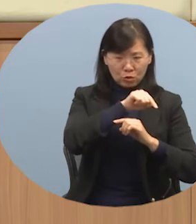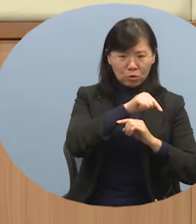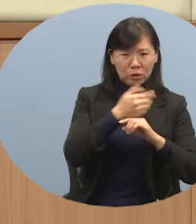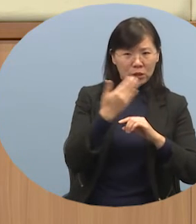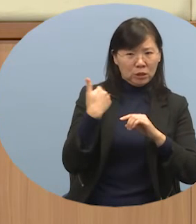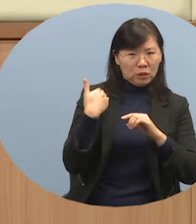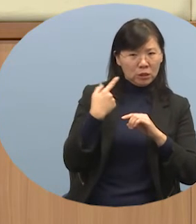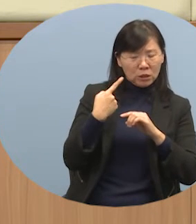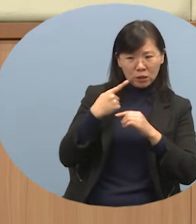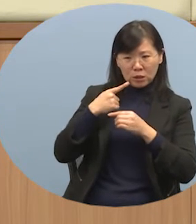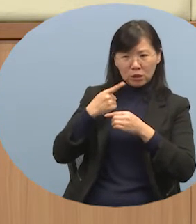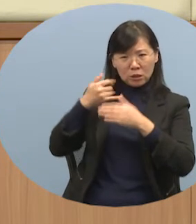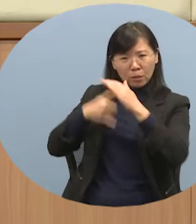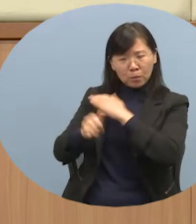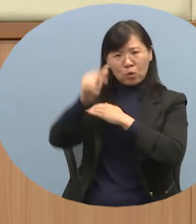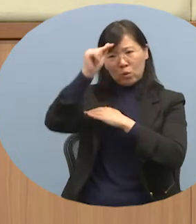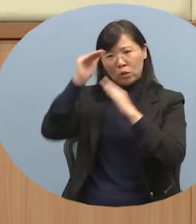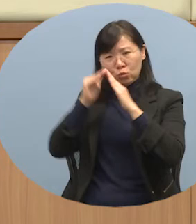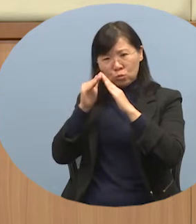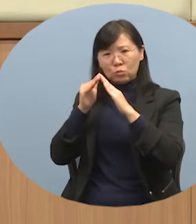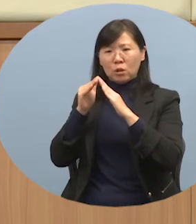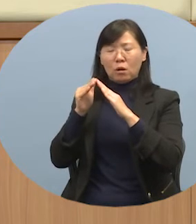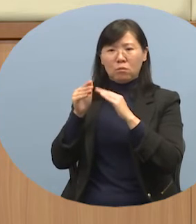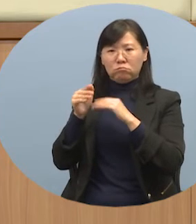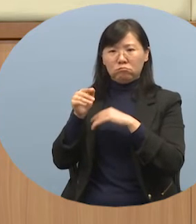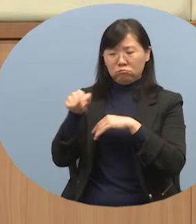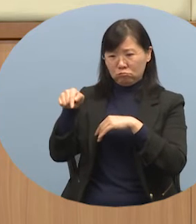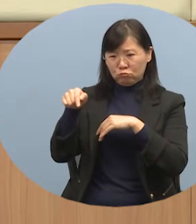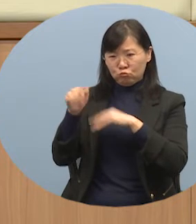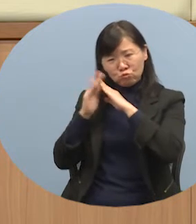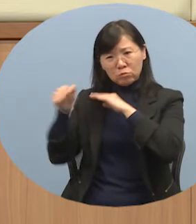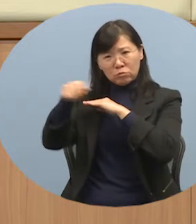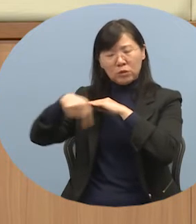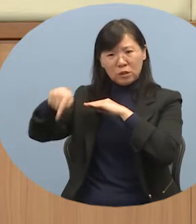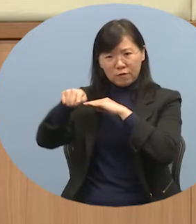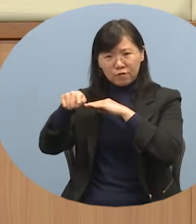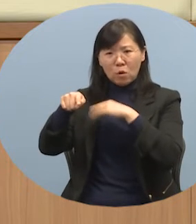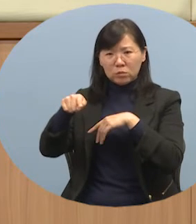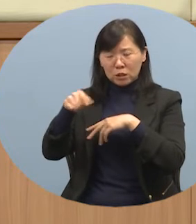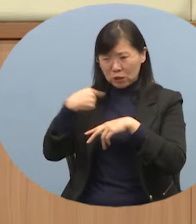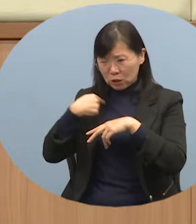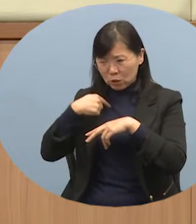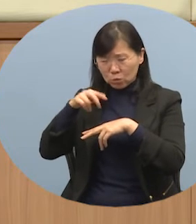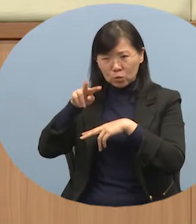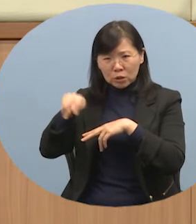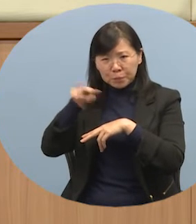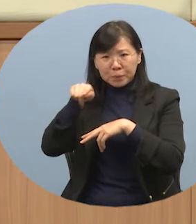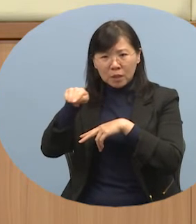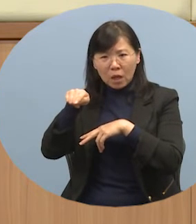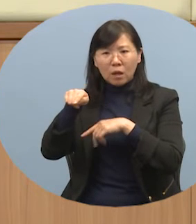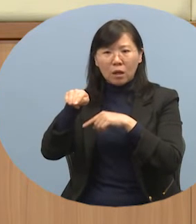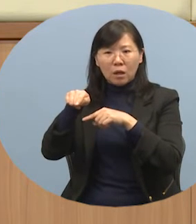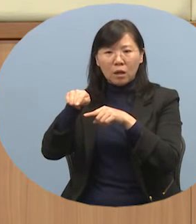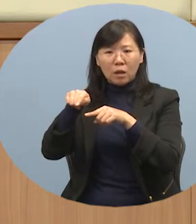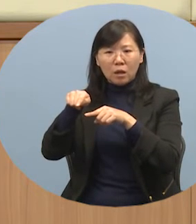做咗接觸追蹤，同埋咧安排翻其他病人咧測試，就發現咧有另